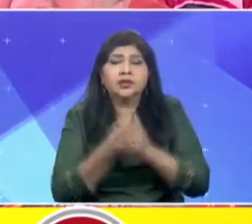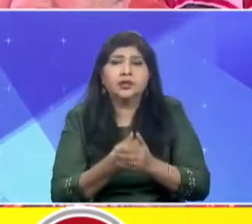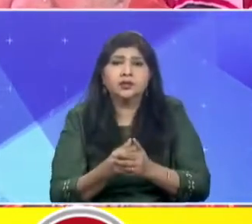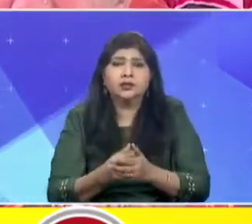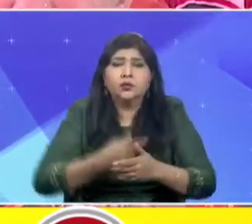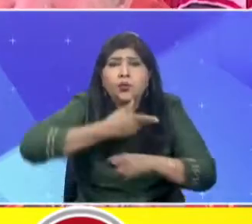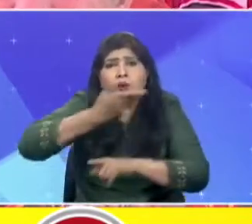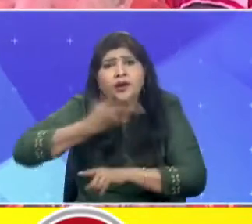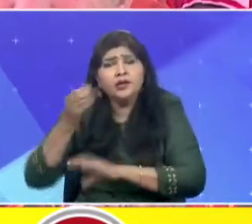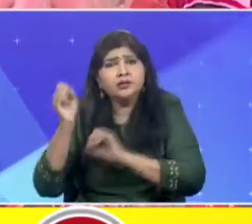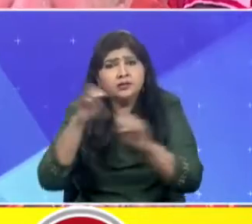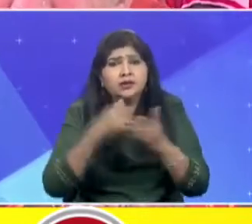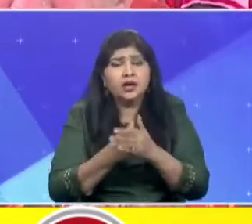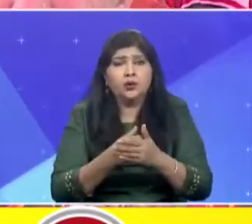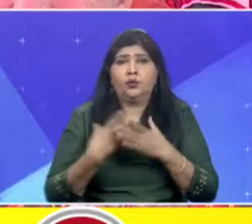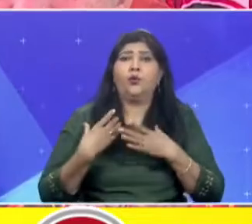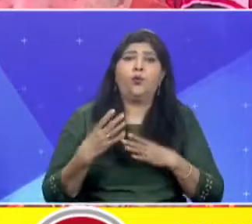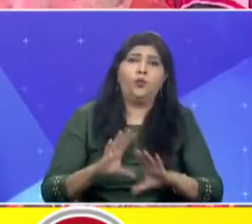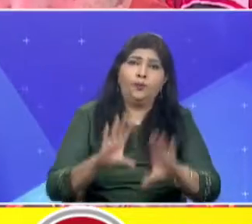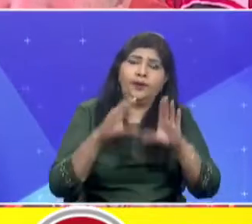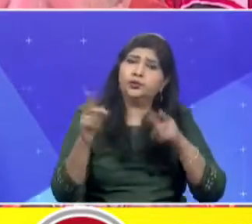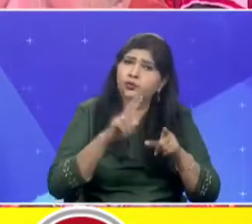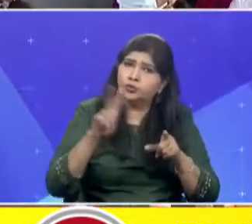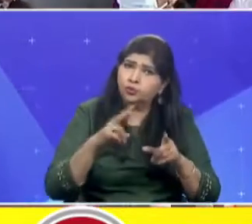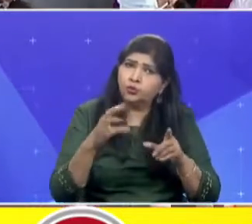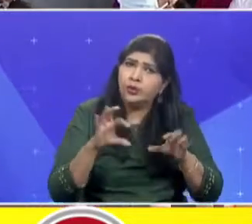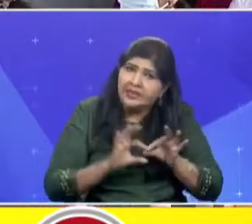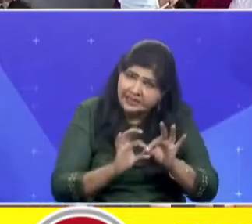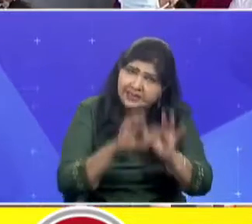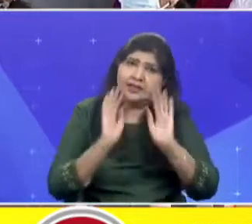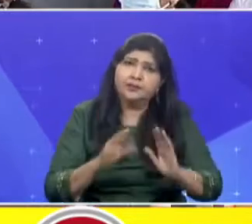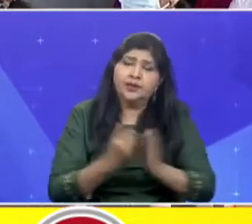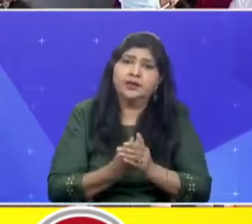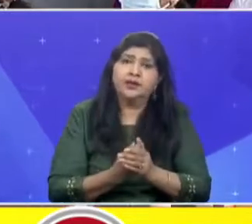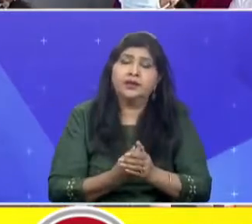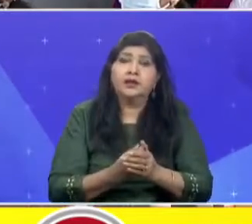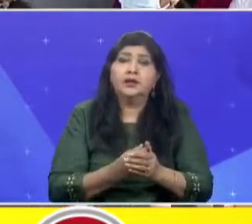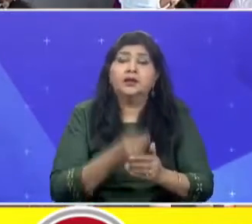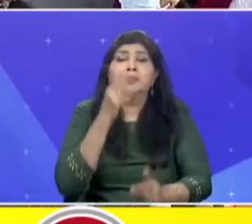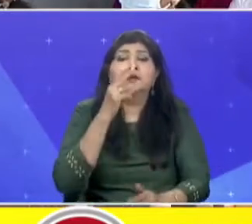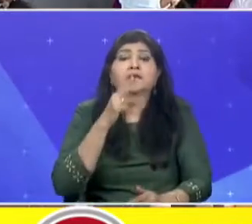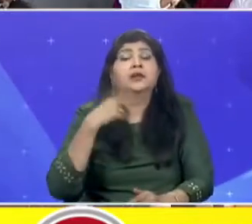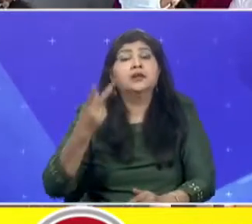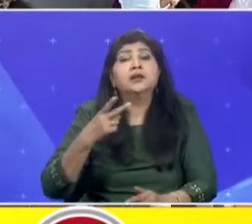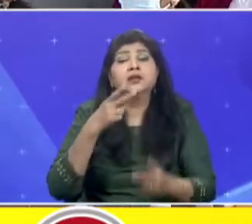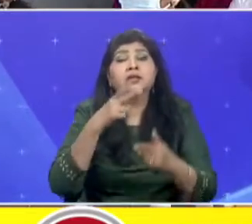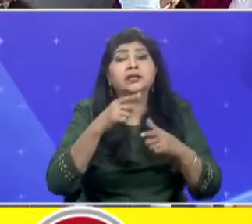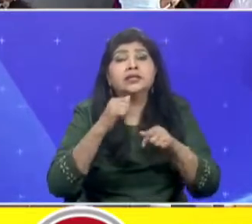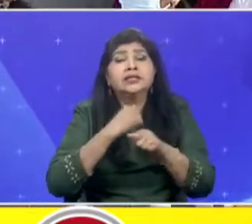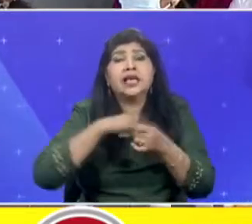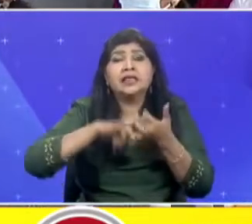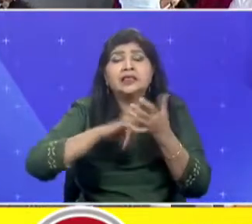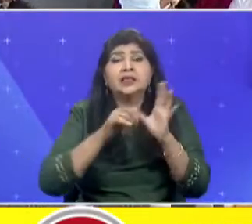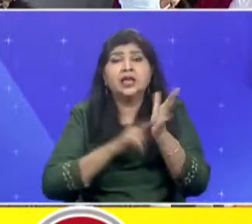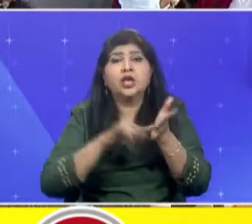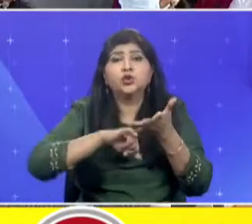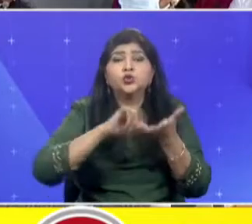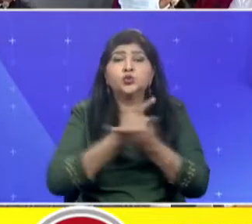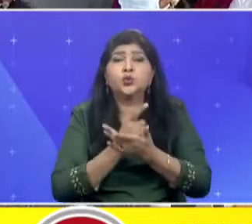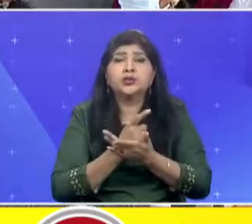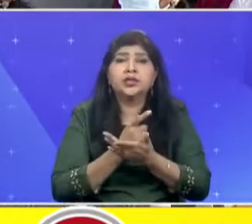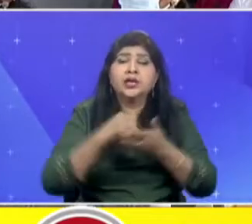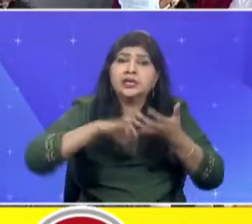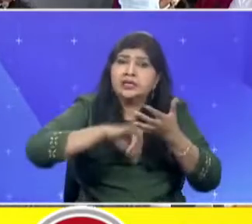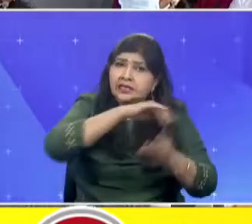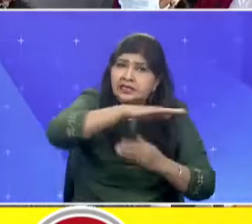उसका हौसला भी बढ़ाया। दोनों ने साथ मिलकर सत्य शोधक समाज की स्थापना की, जन जन